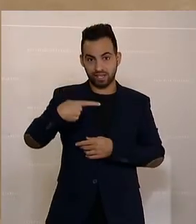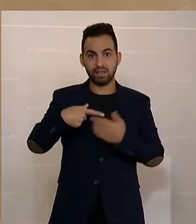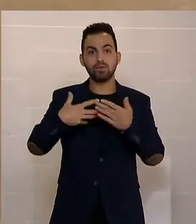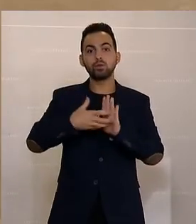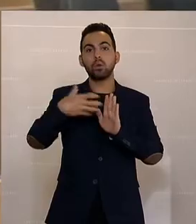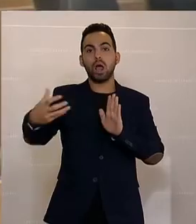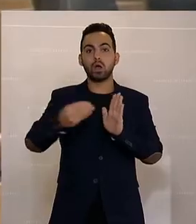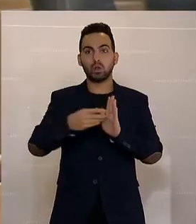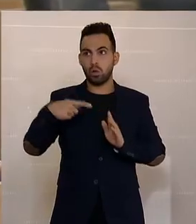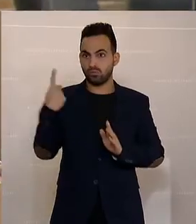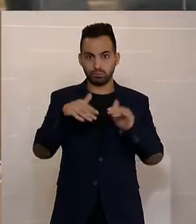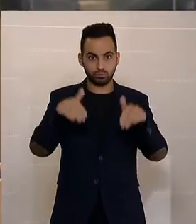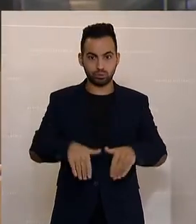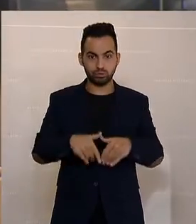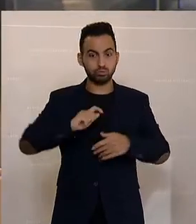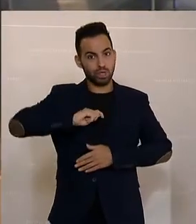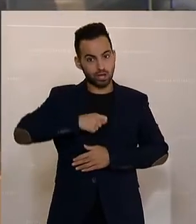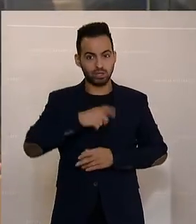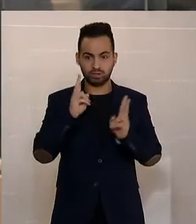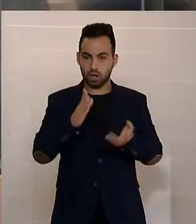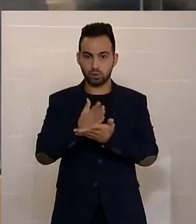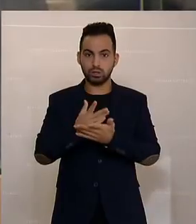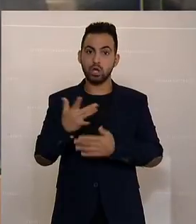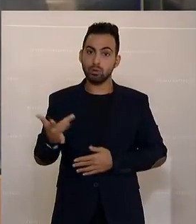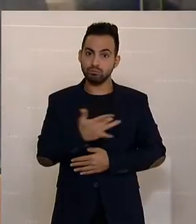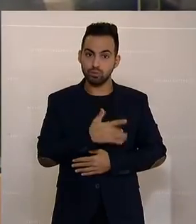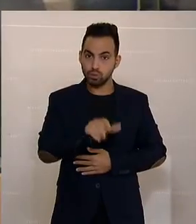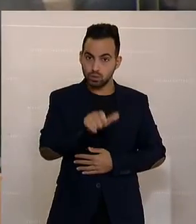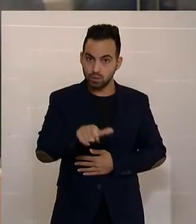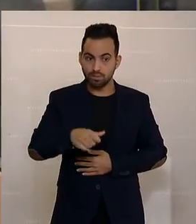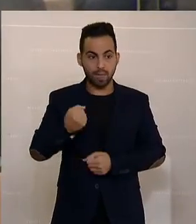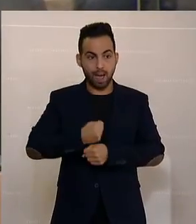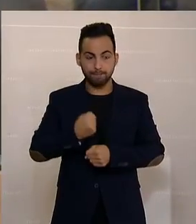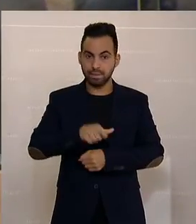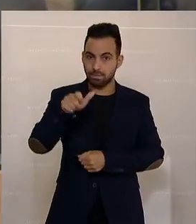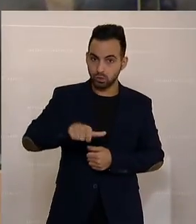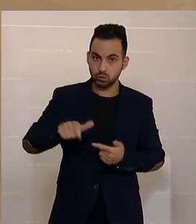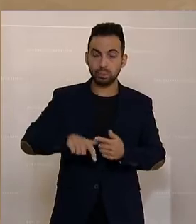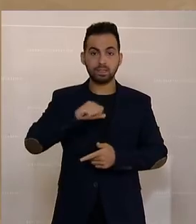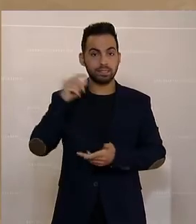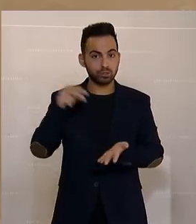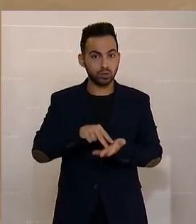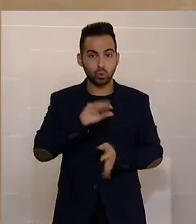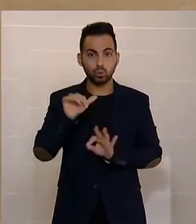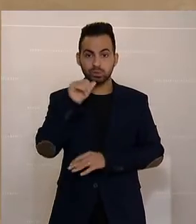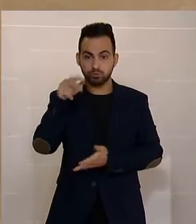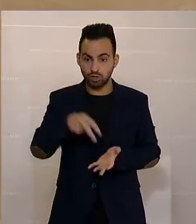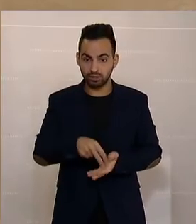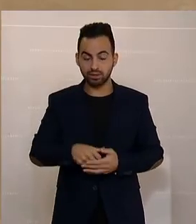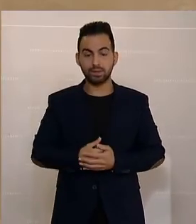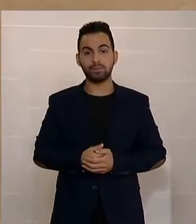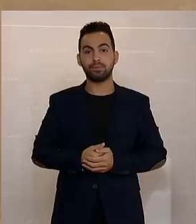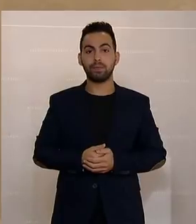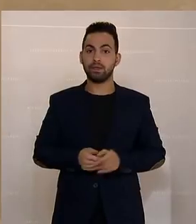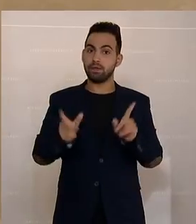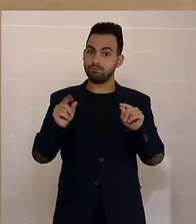tun haben, dass man sich darauf einstellen kann, als Bürger, als Erwerbstätiger, selbstständig oder unselbstständig. Und